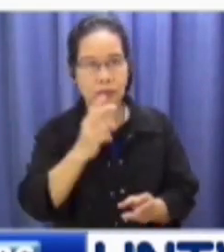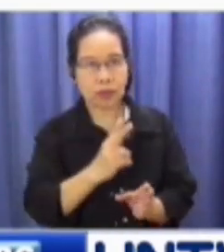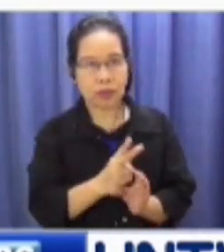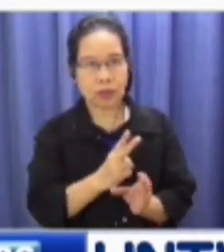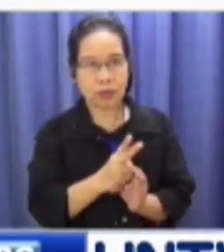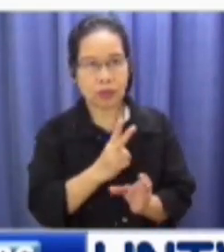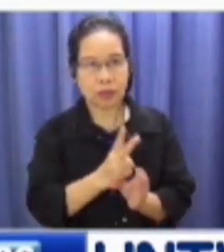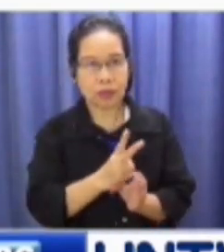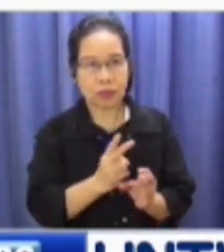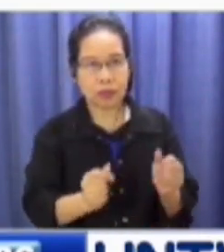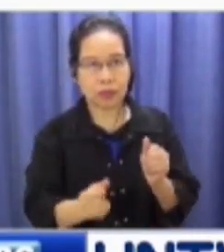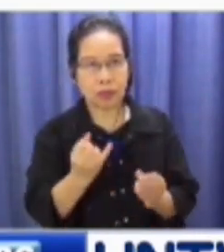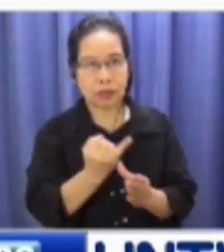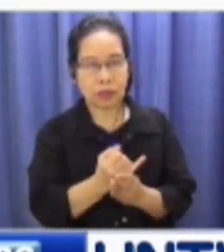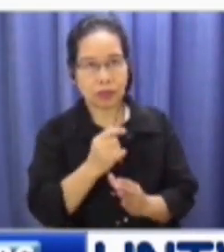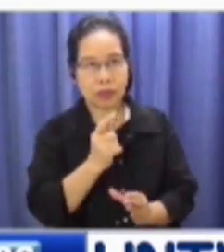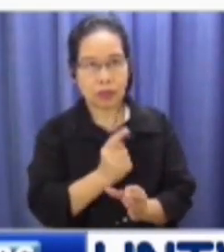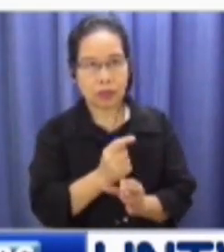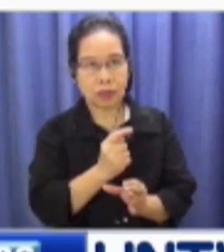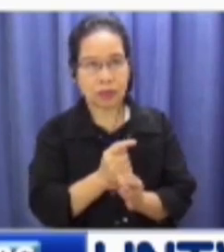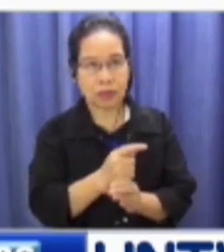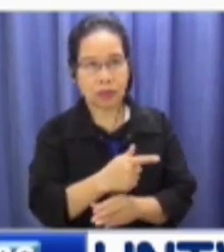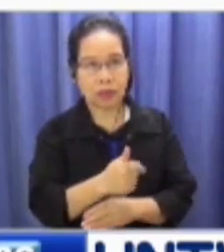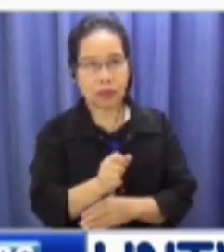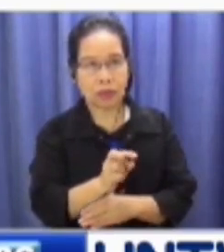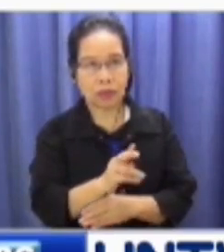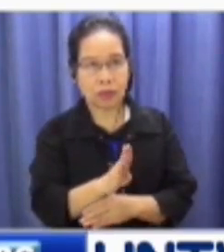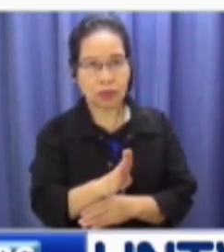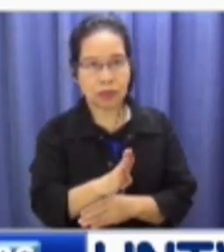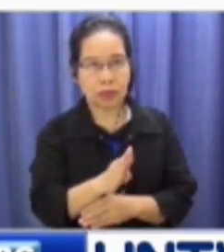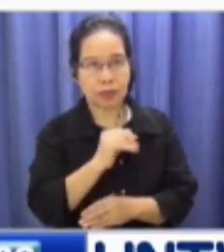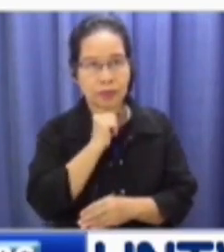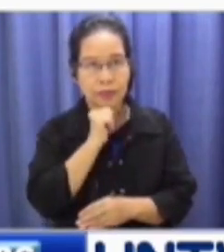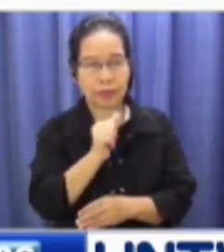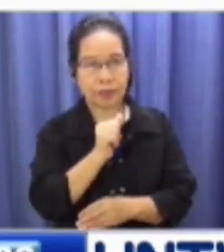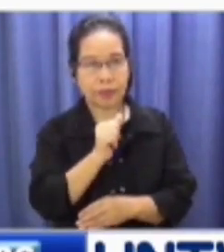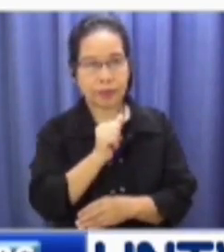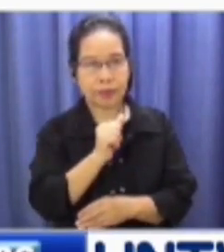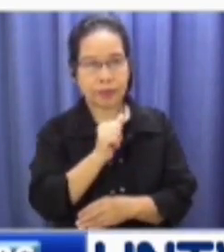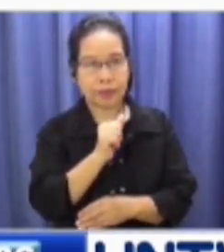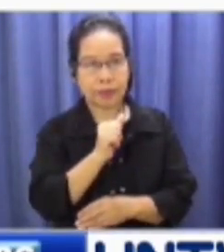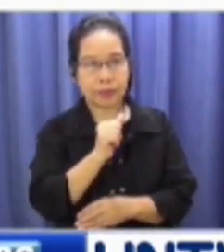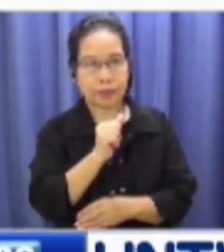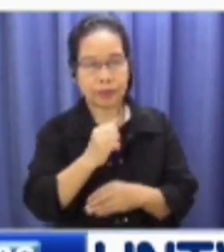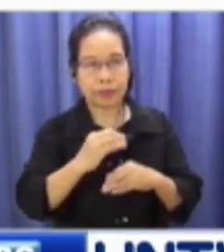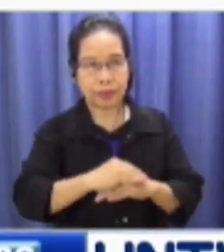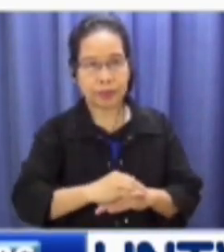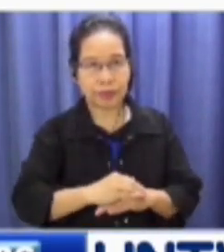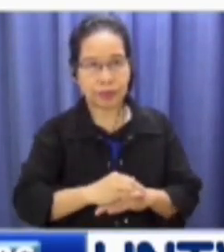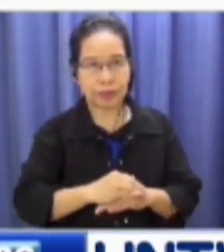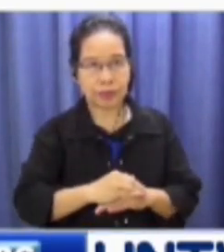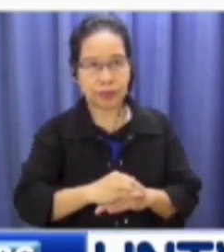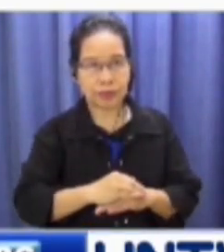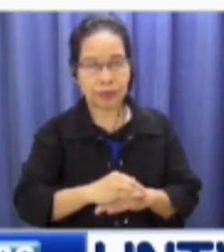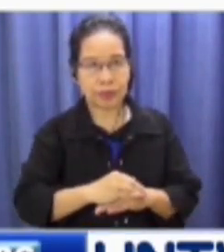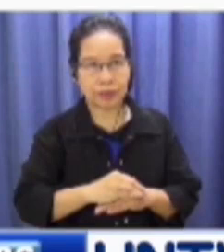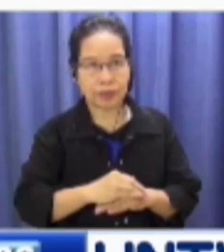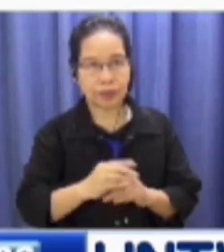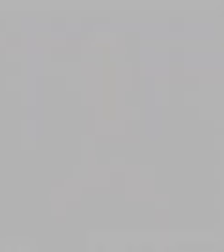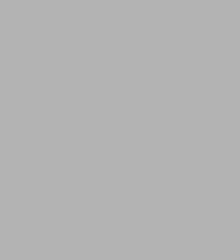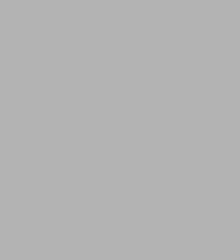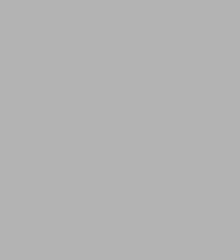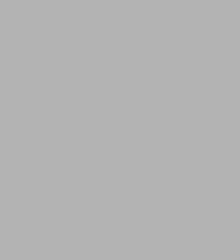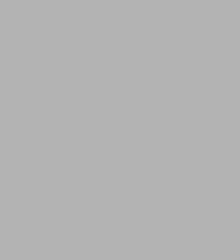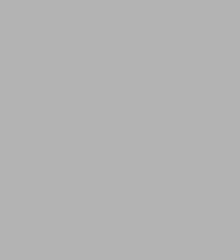which includes taxis and yung Grab, ay hindi pa ho yan covered, no, ng batas.